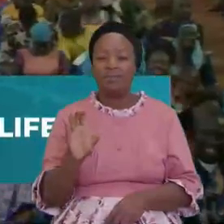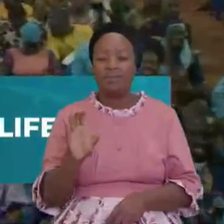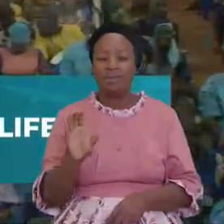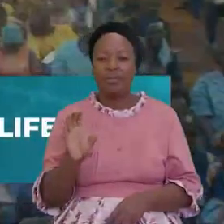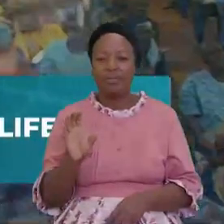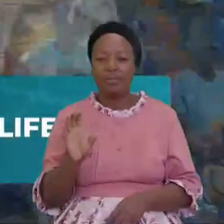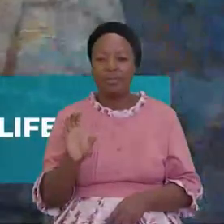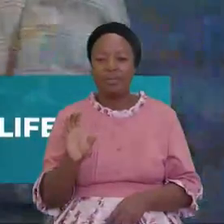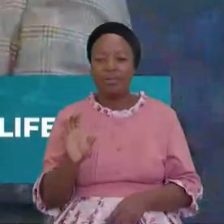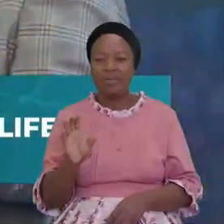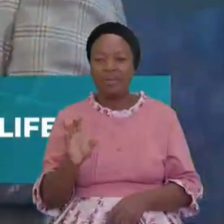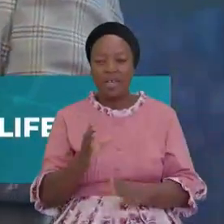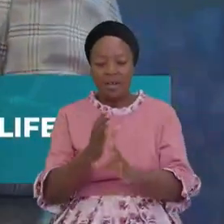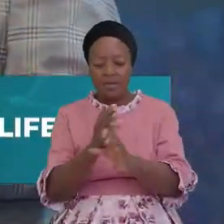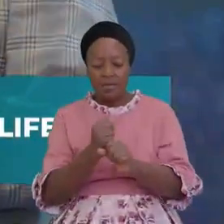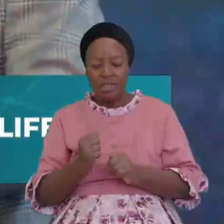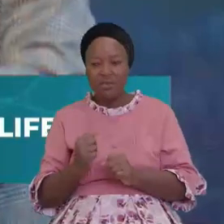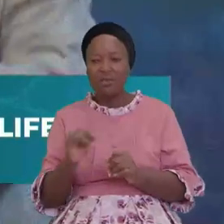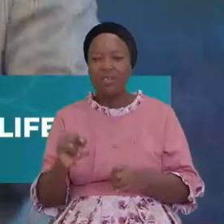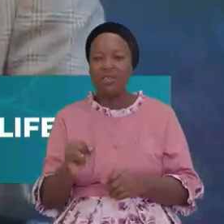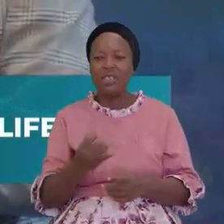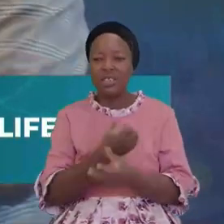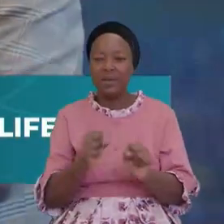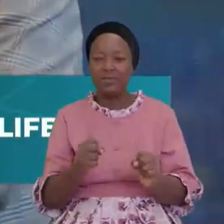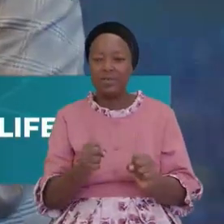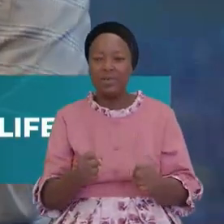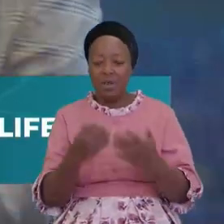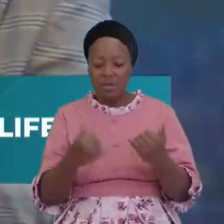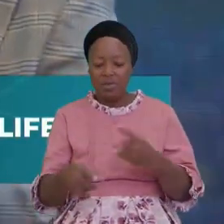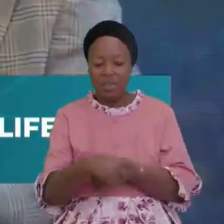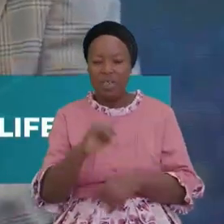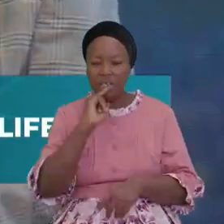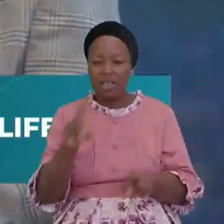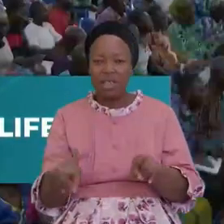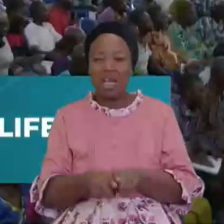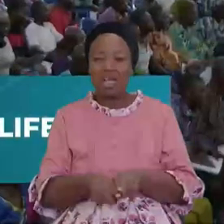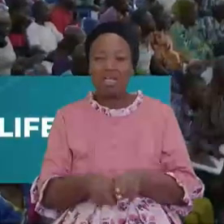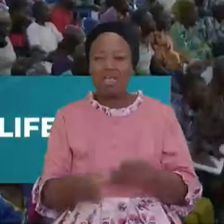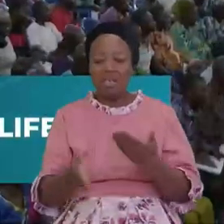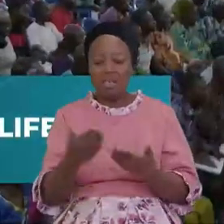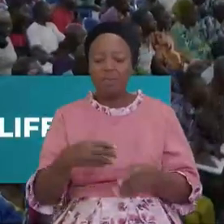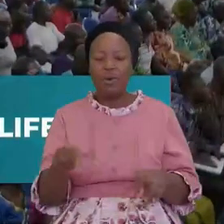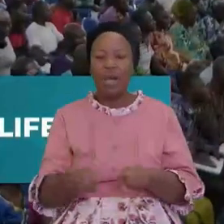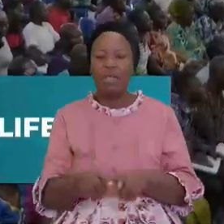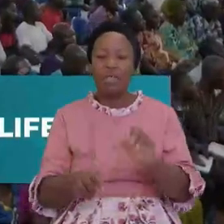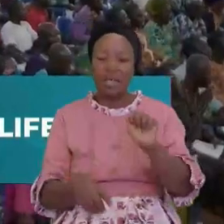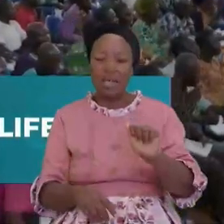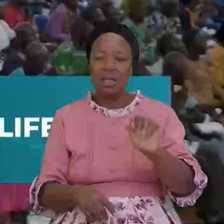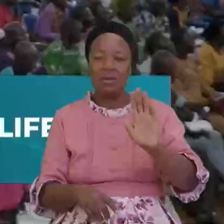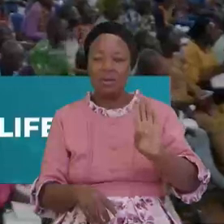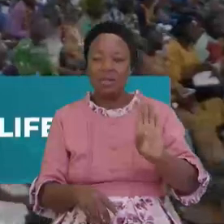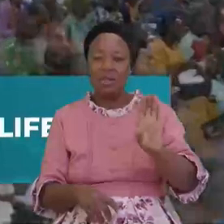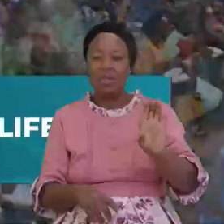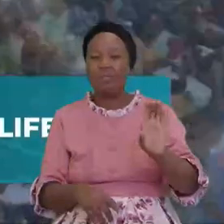ABC. recevoir le salut sera aussi simple